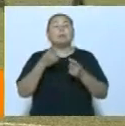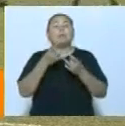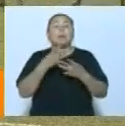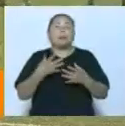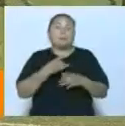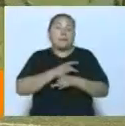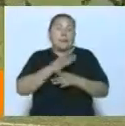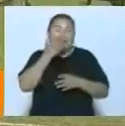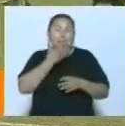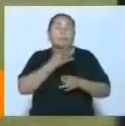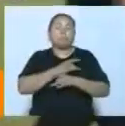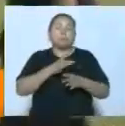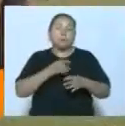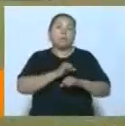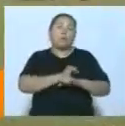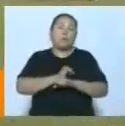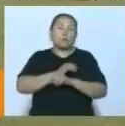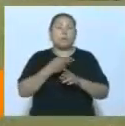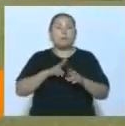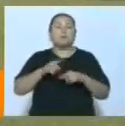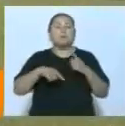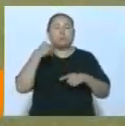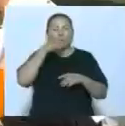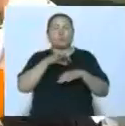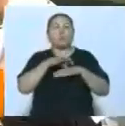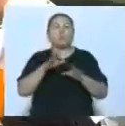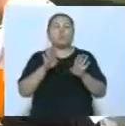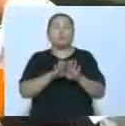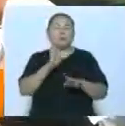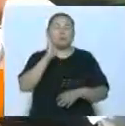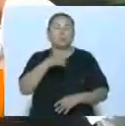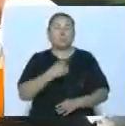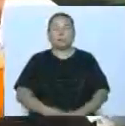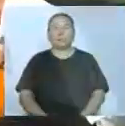школьников найдет продолжение и в следующем году. Ердос Кужантайлы, Амангелді Турахмет, Дидар.